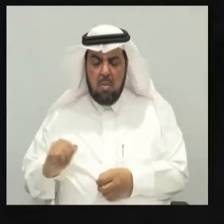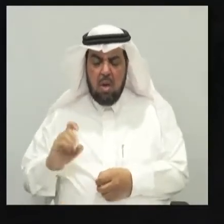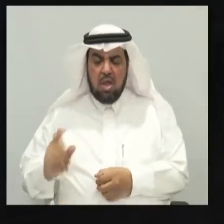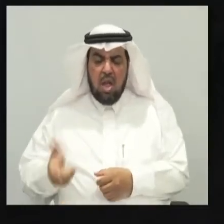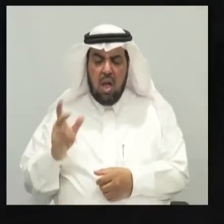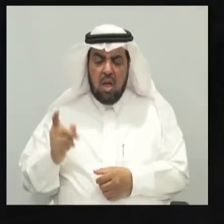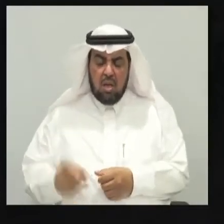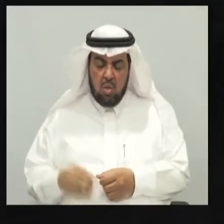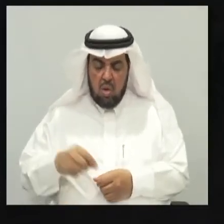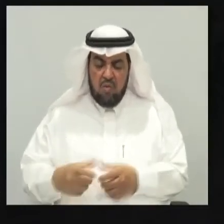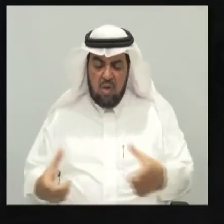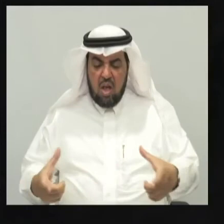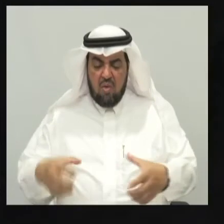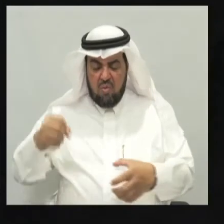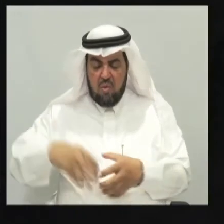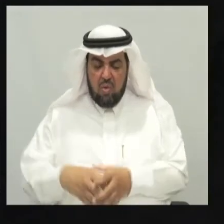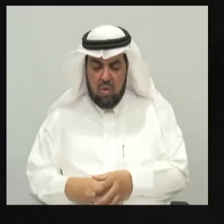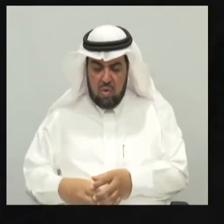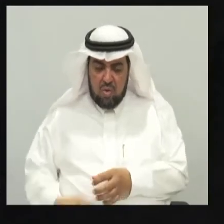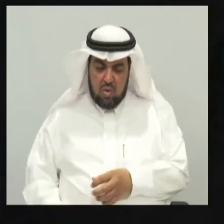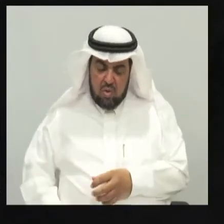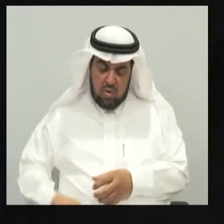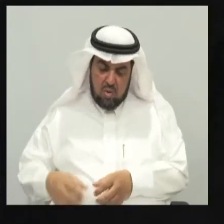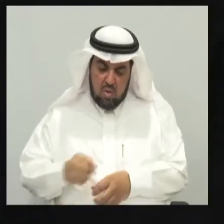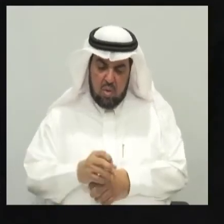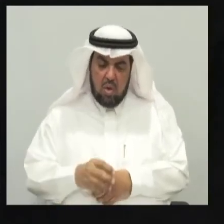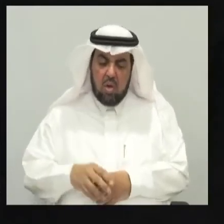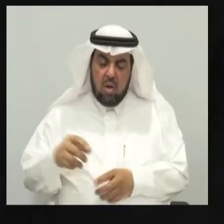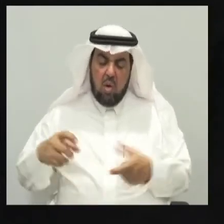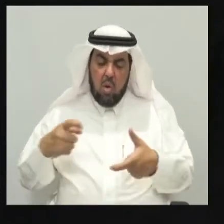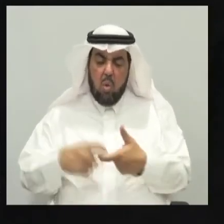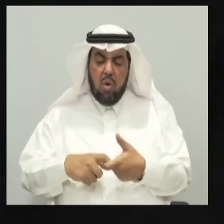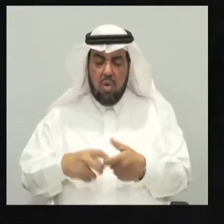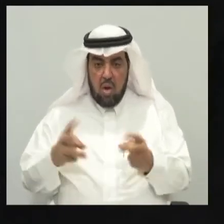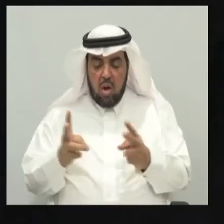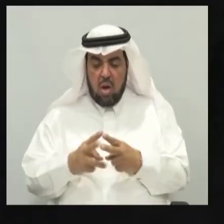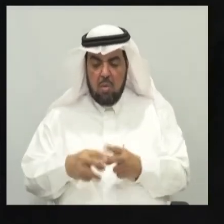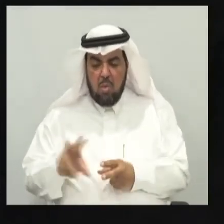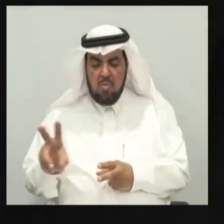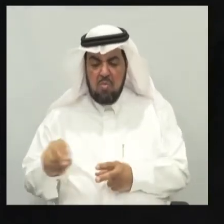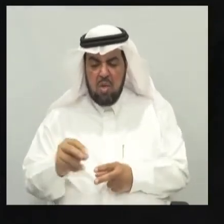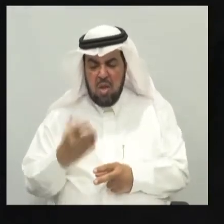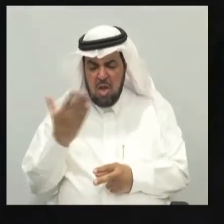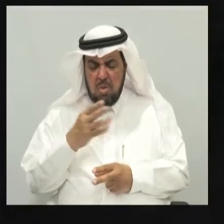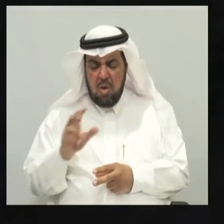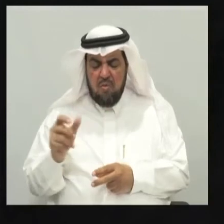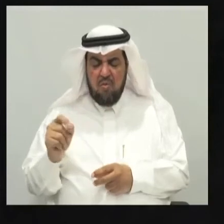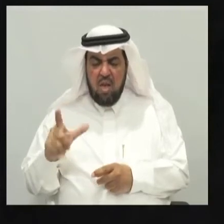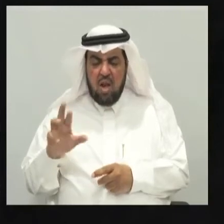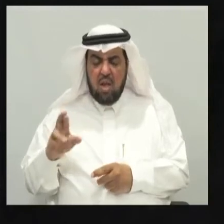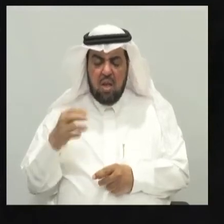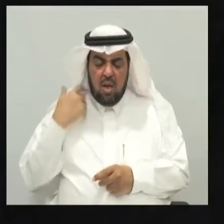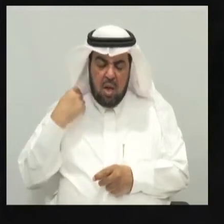في الفرن. إذن هو عنصر يحتوي على ماذا؟ يوصل، هو شبه فلز. متى يوصل